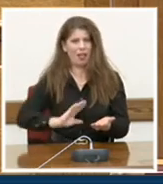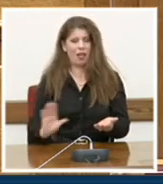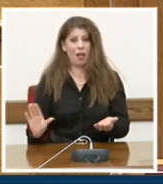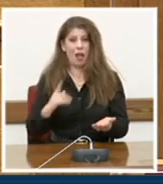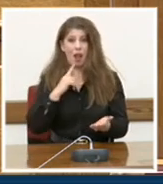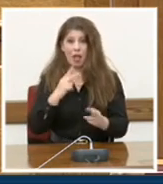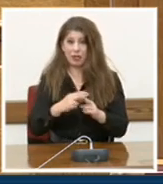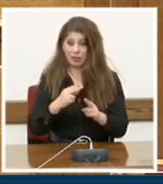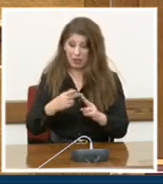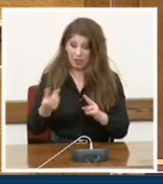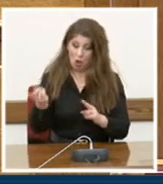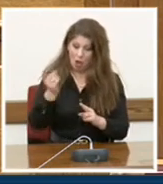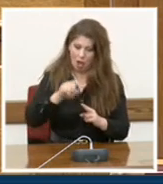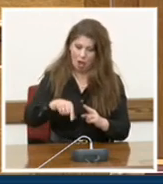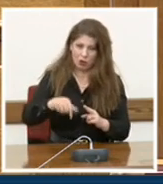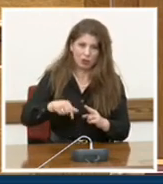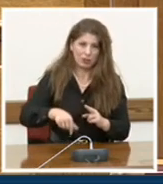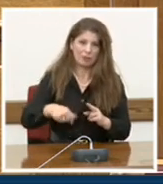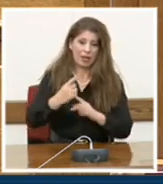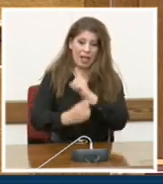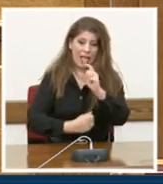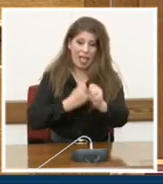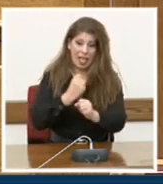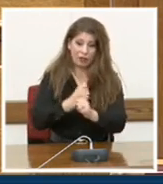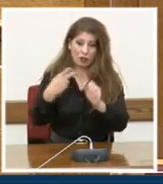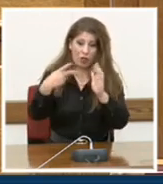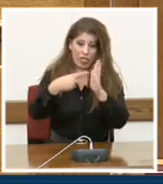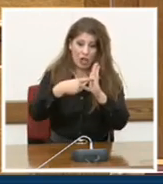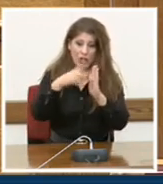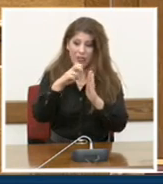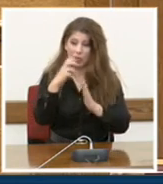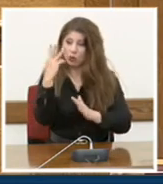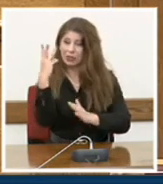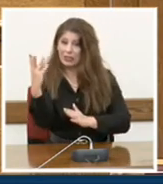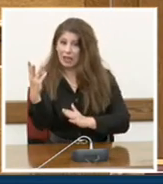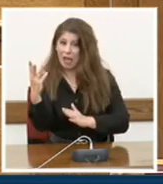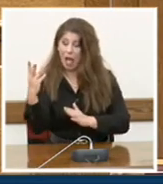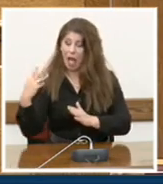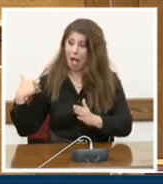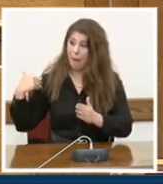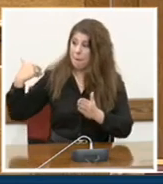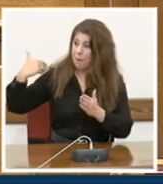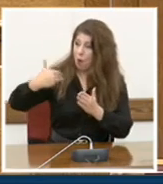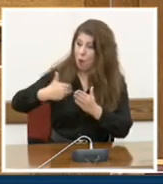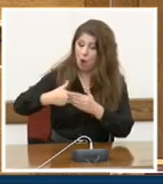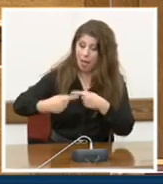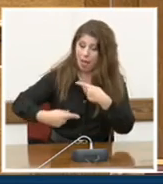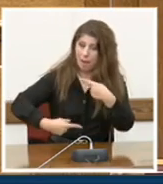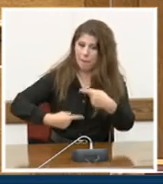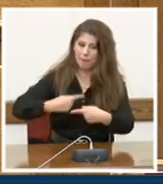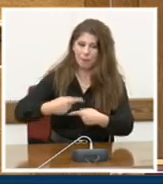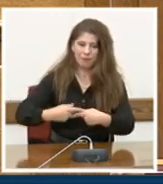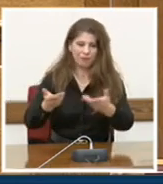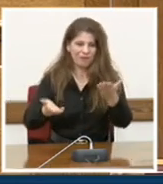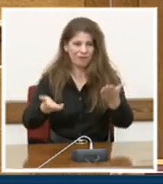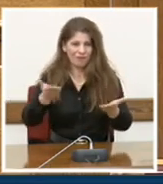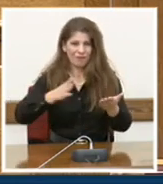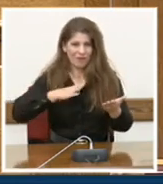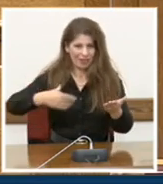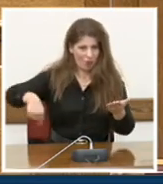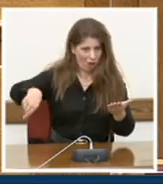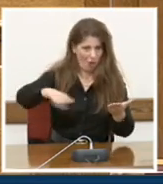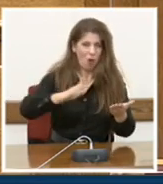έτη 2023, μετά από όλα όσα ζήσαμε, το δίλημα για το λαό, αλήθεια, μπορεί να